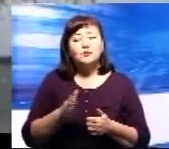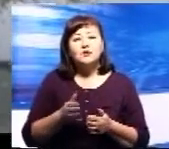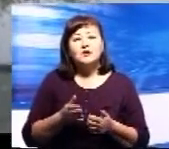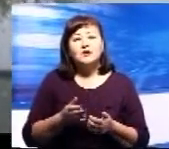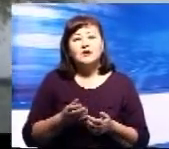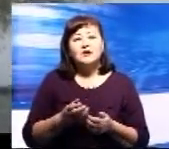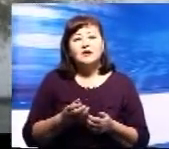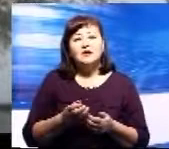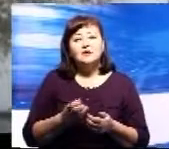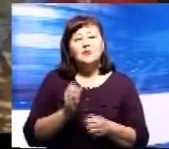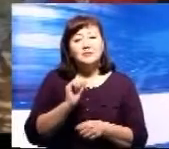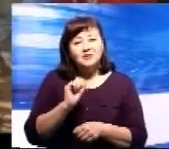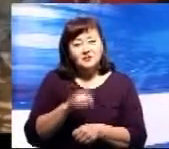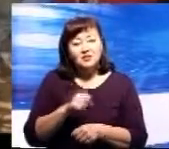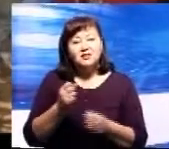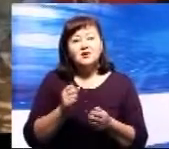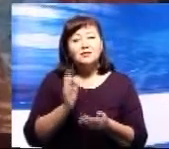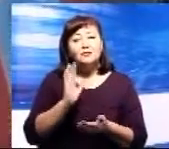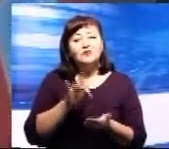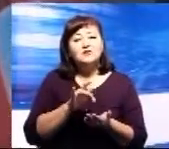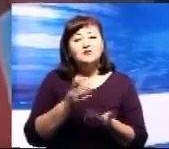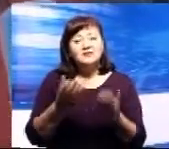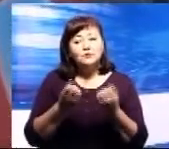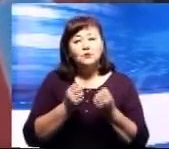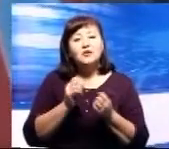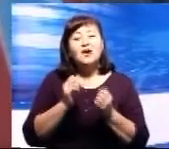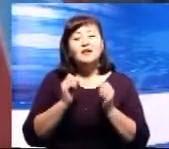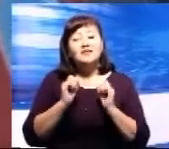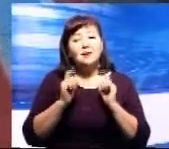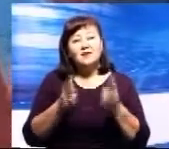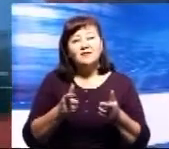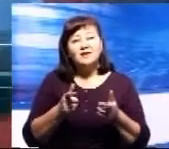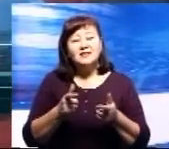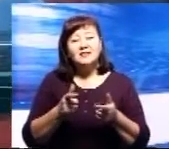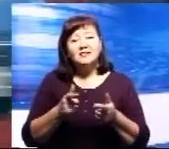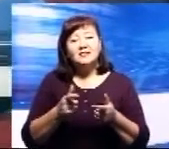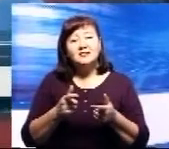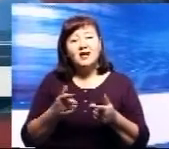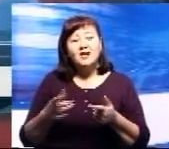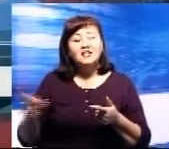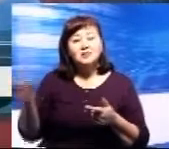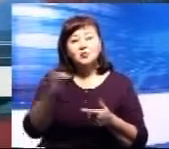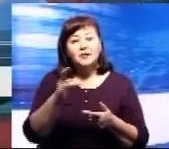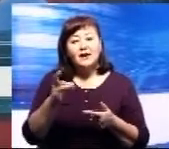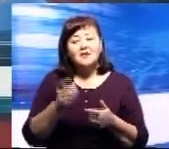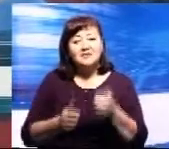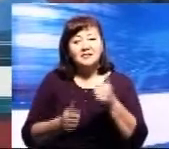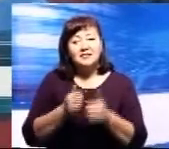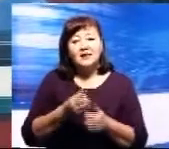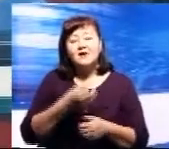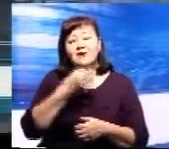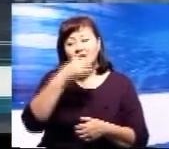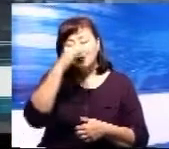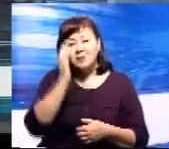возможность отправиться на чемпионат области. Ежегодно проводим эти соревнования. Ребятам очень нравится этот вид